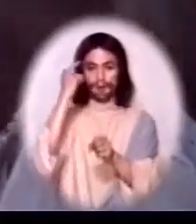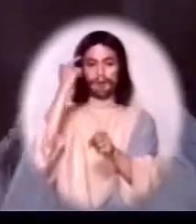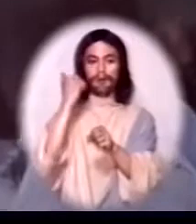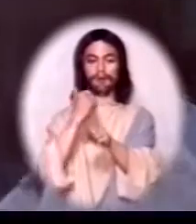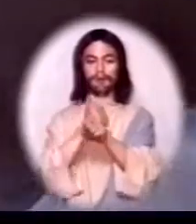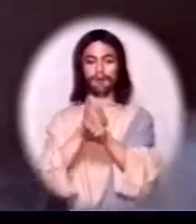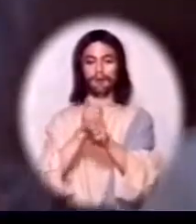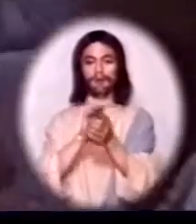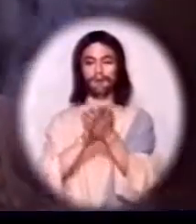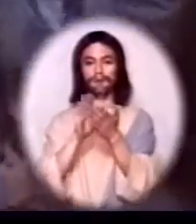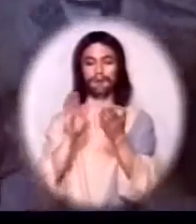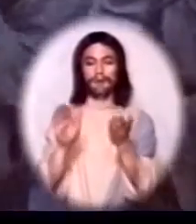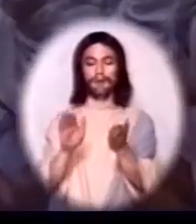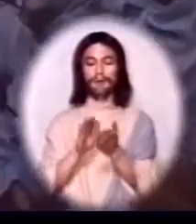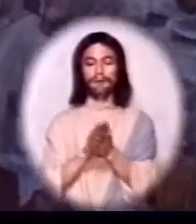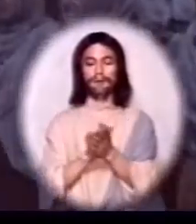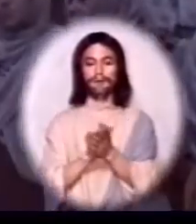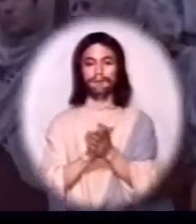하심이 생각나더라.